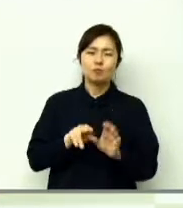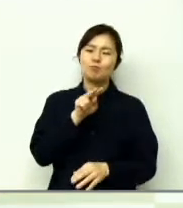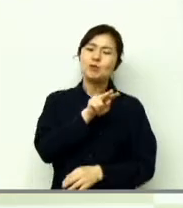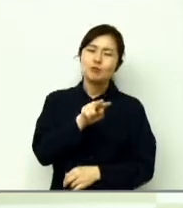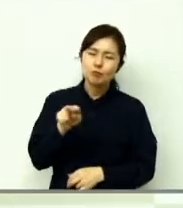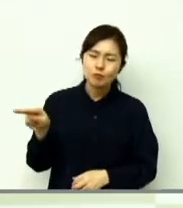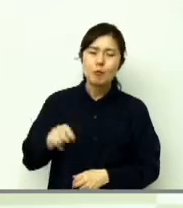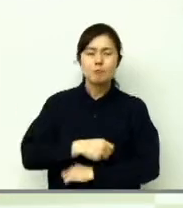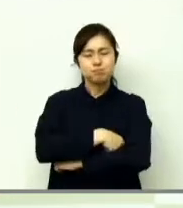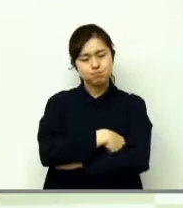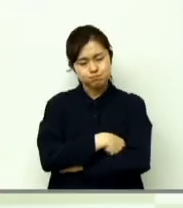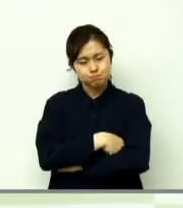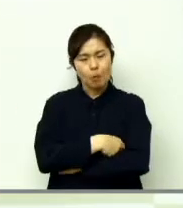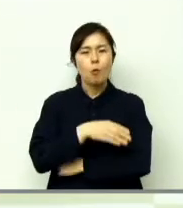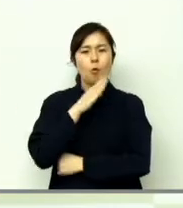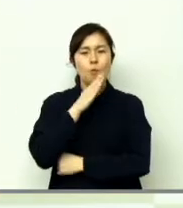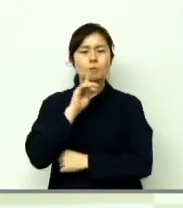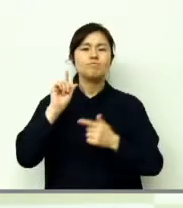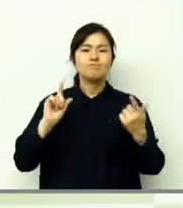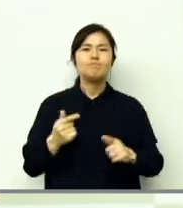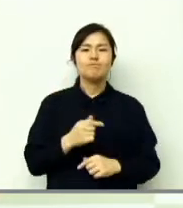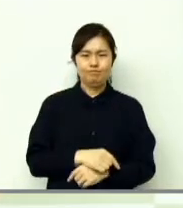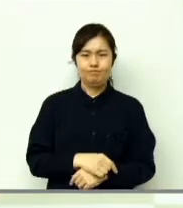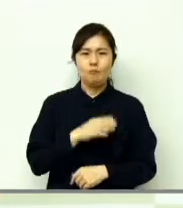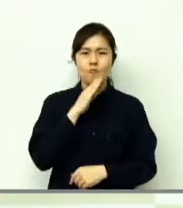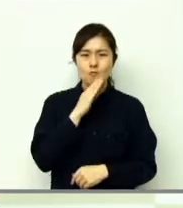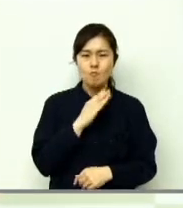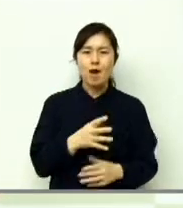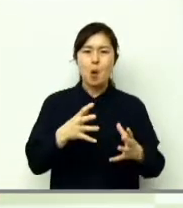本来はやはり大きな